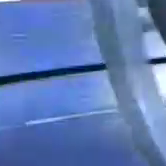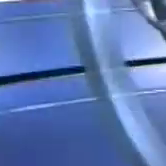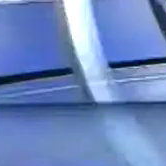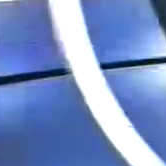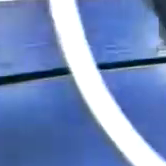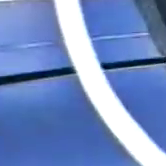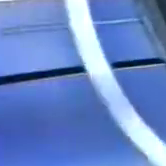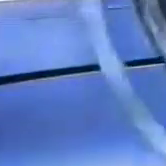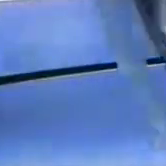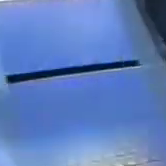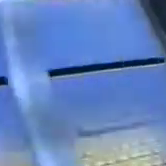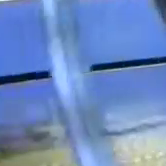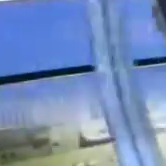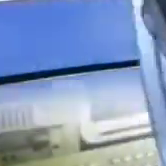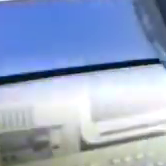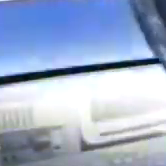Дякую.